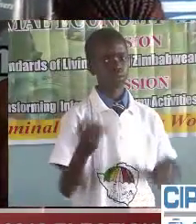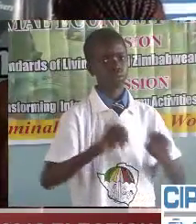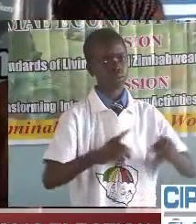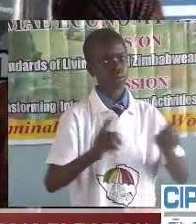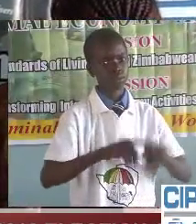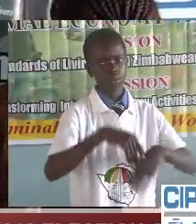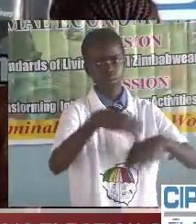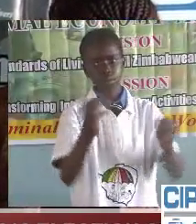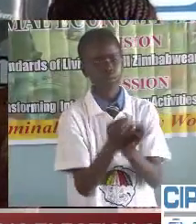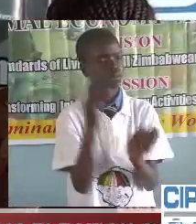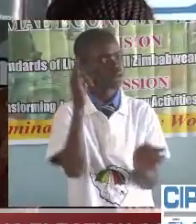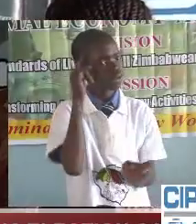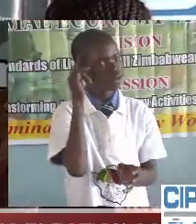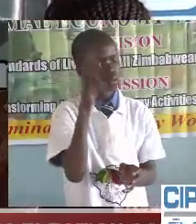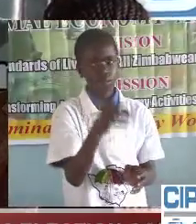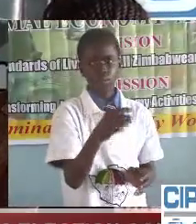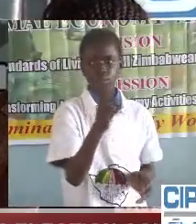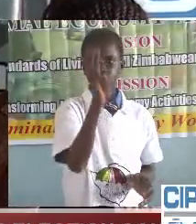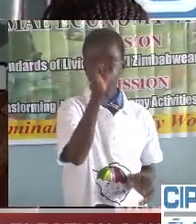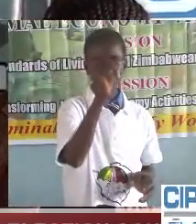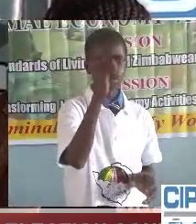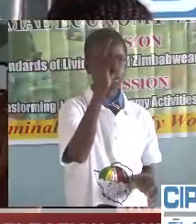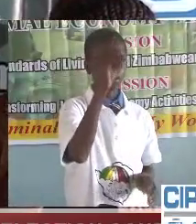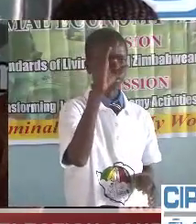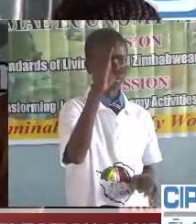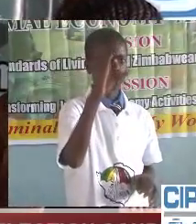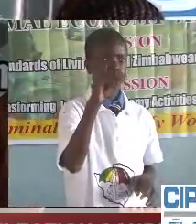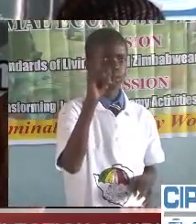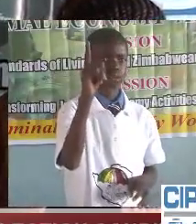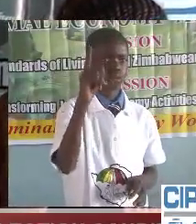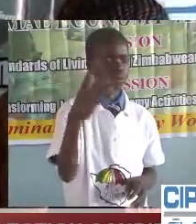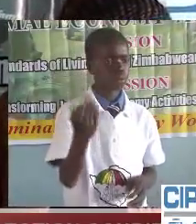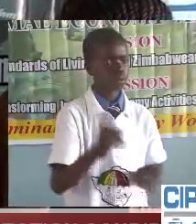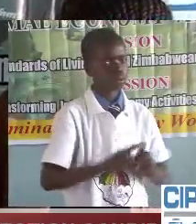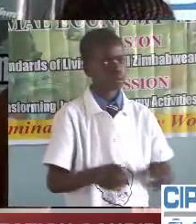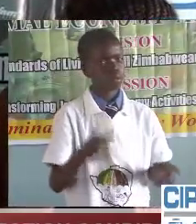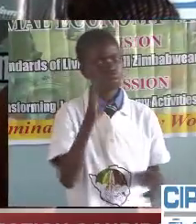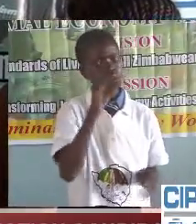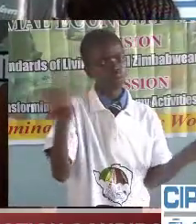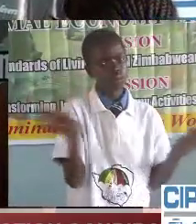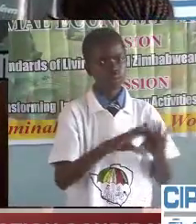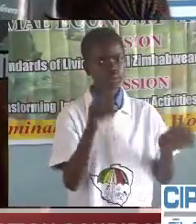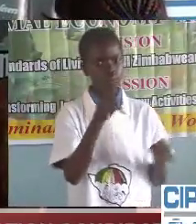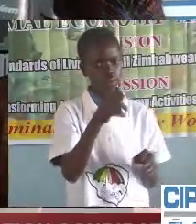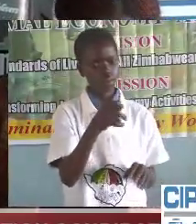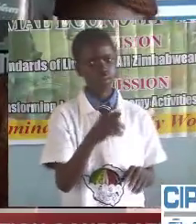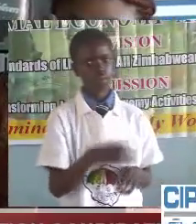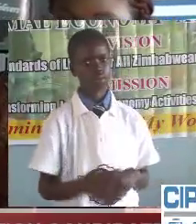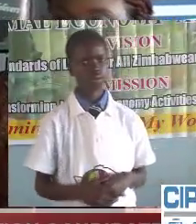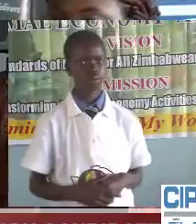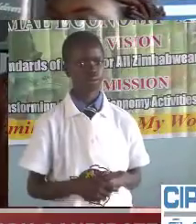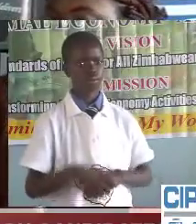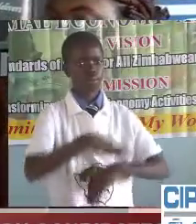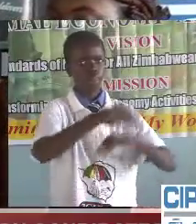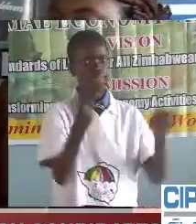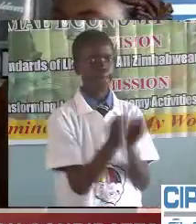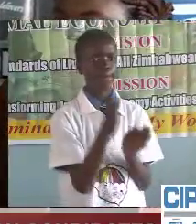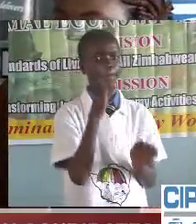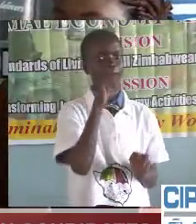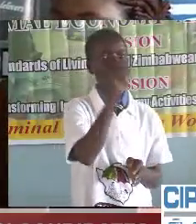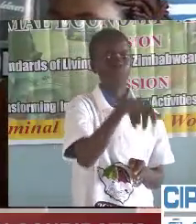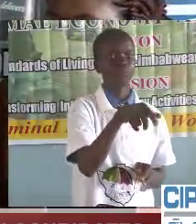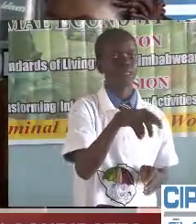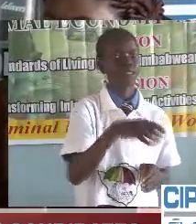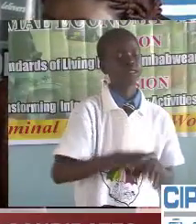mapati ese amunofundira ari muZimbabwe taka invite. Tinoshanda neva responder for purposes of progress. Ani